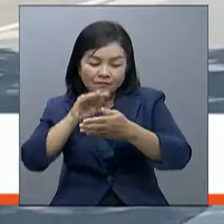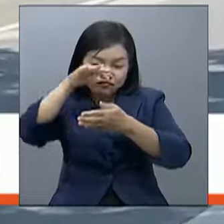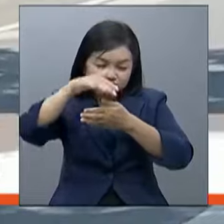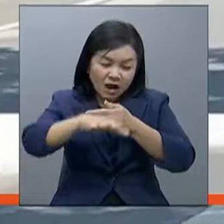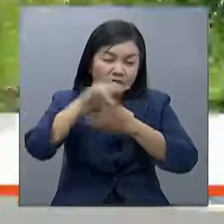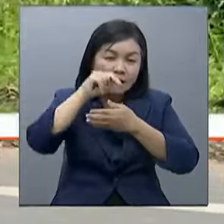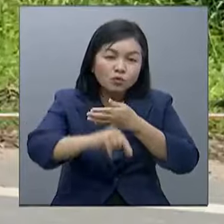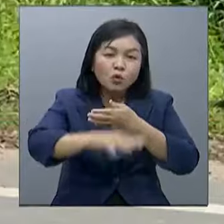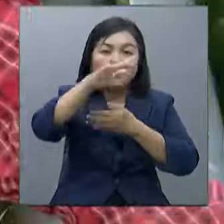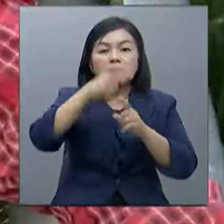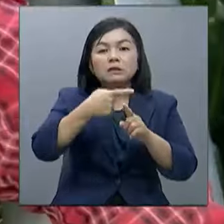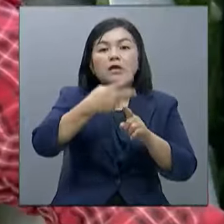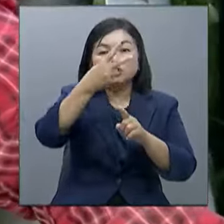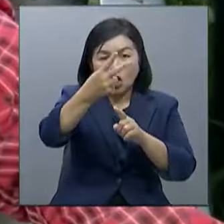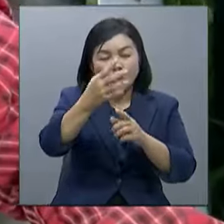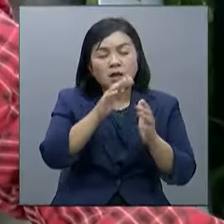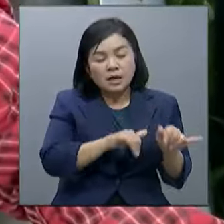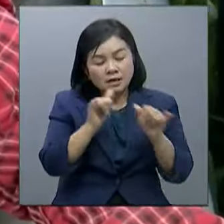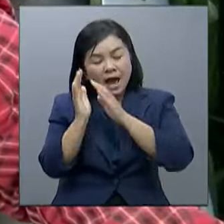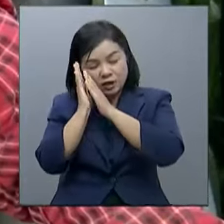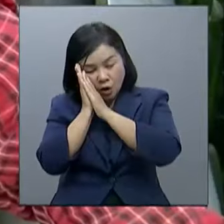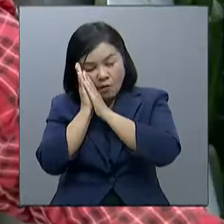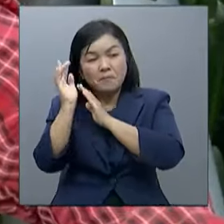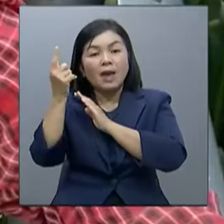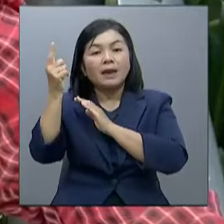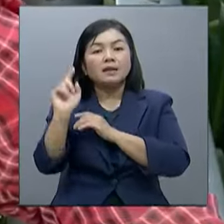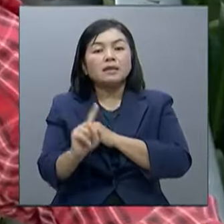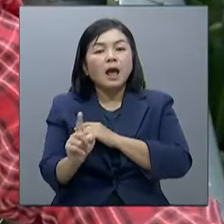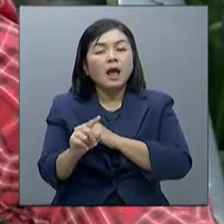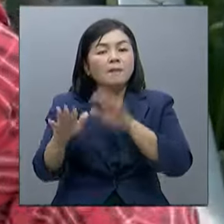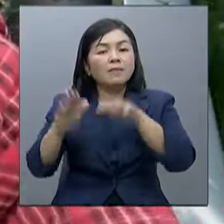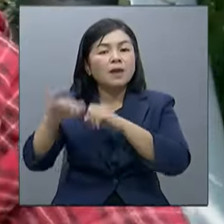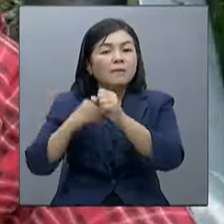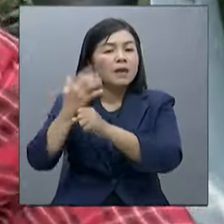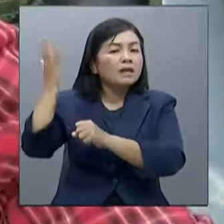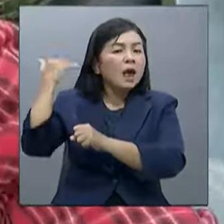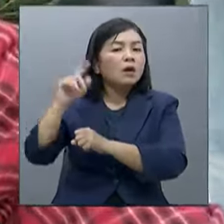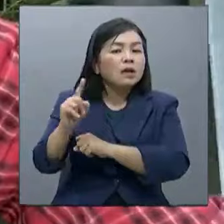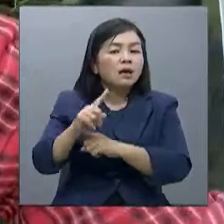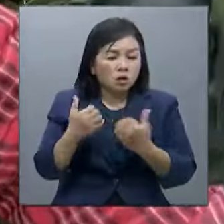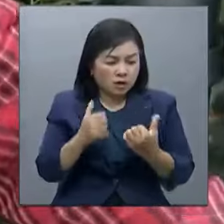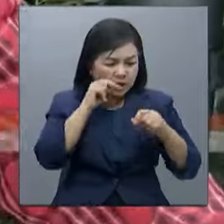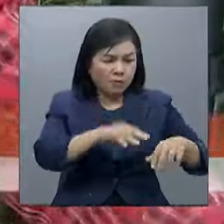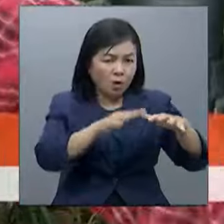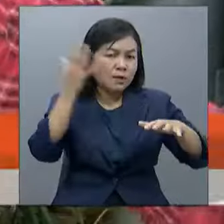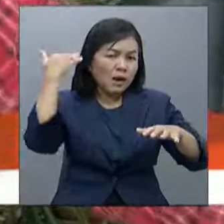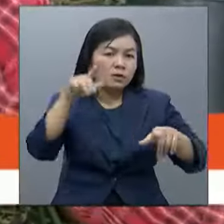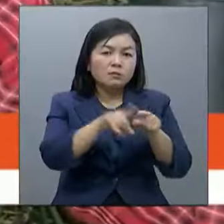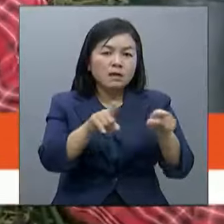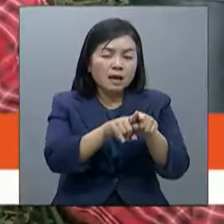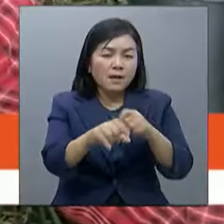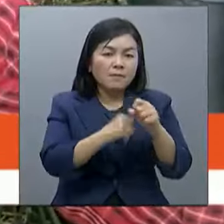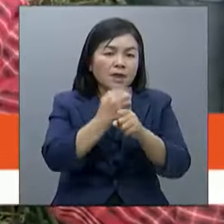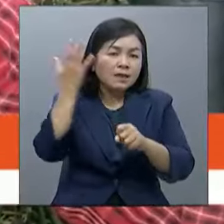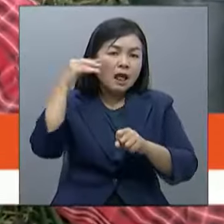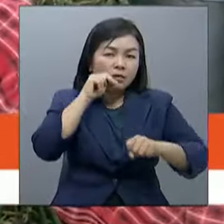เดือนค่ะอ่าถ้าเปรียบเทียบกับปีที่แล้วเเดือนเนี้ยกปีที่แล้วมันท่วมรือยังท่วมแล้วจ้ะท่วมแล้วออเดือนปีที่แล้ว